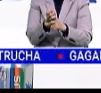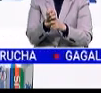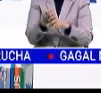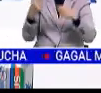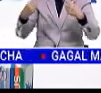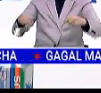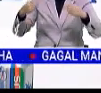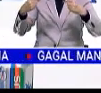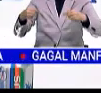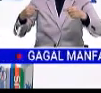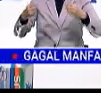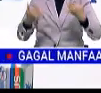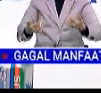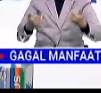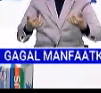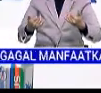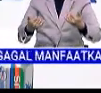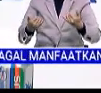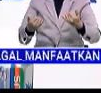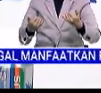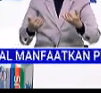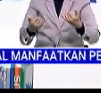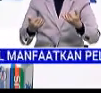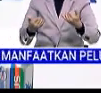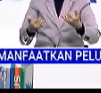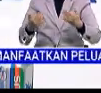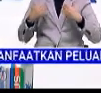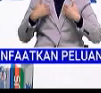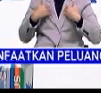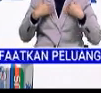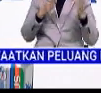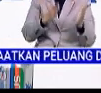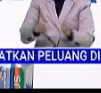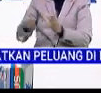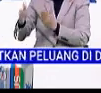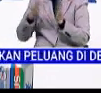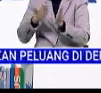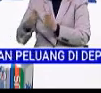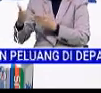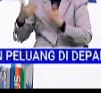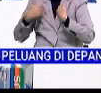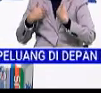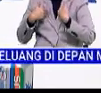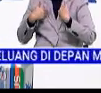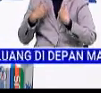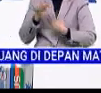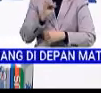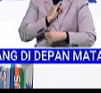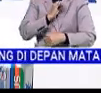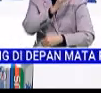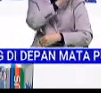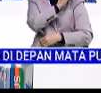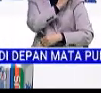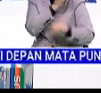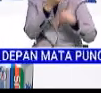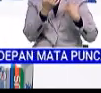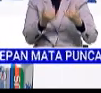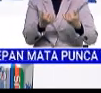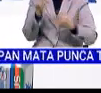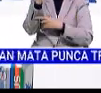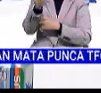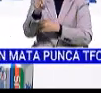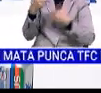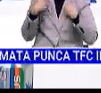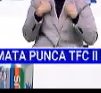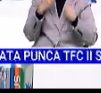game hari ini kita ada plan lah, kita ikut plan kita. Saya sebagai kapten beritahu in case kita kena satu